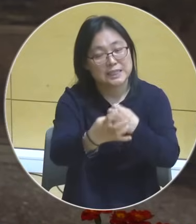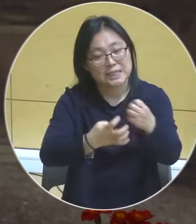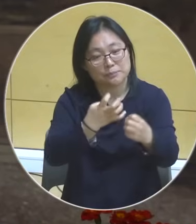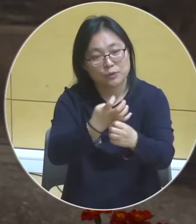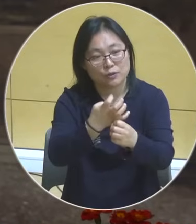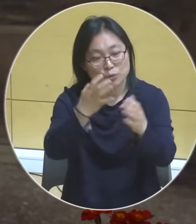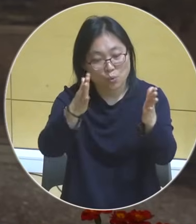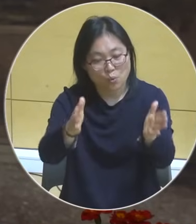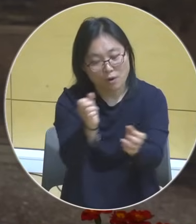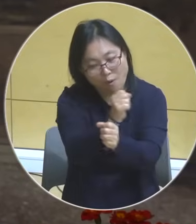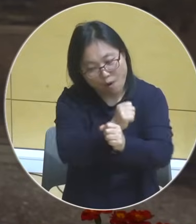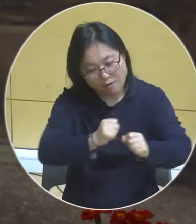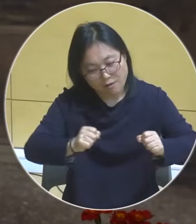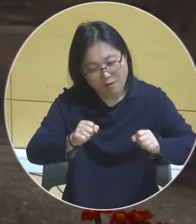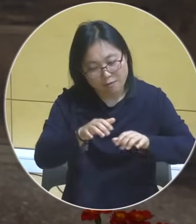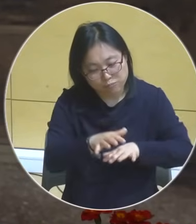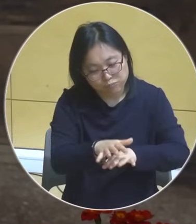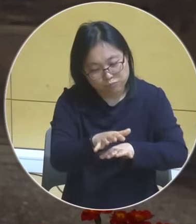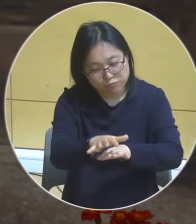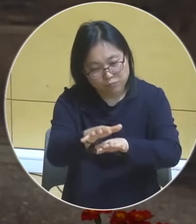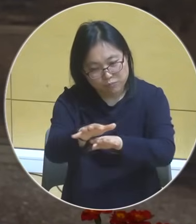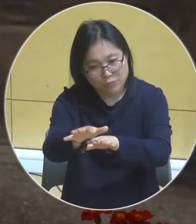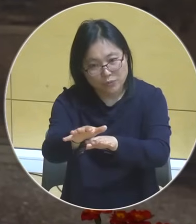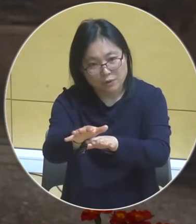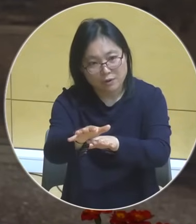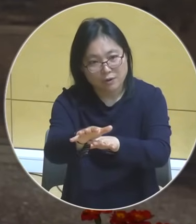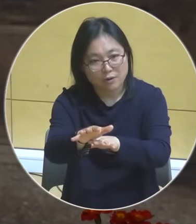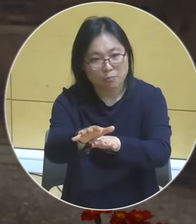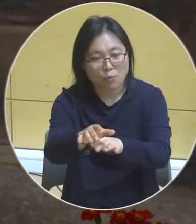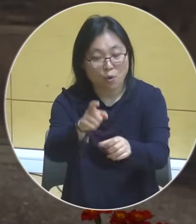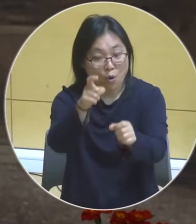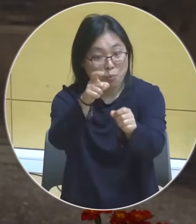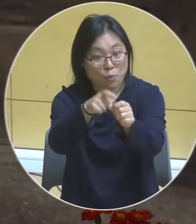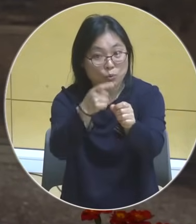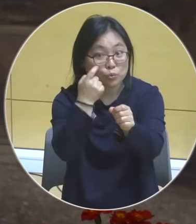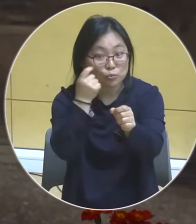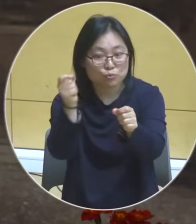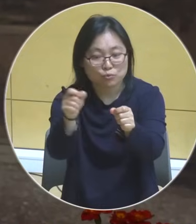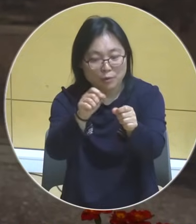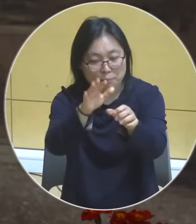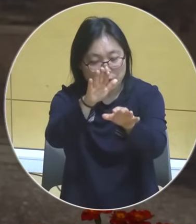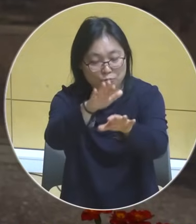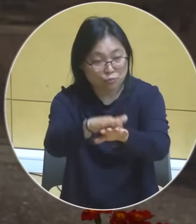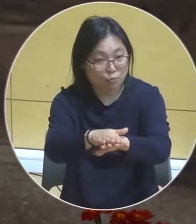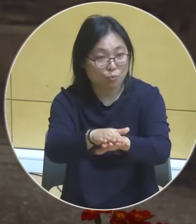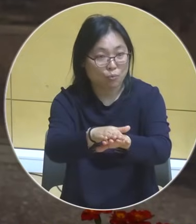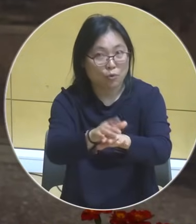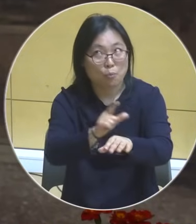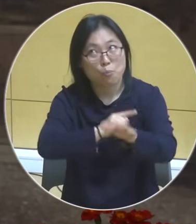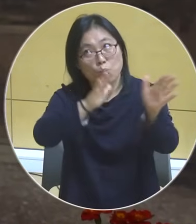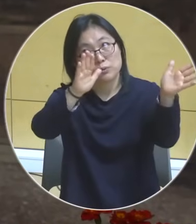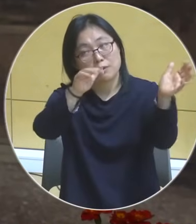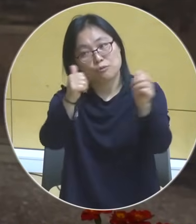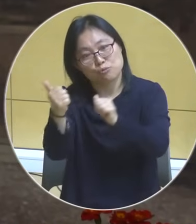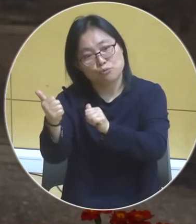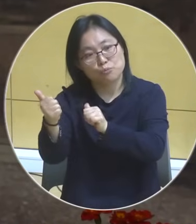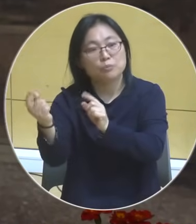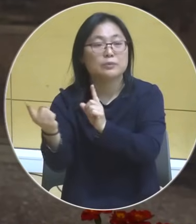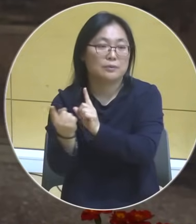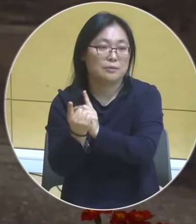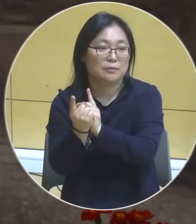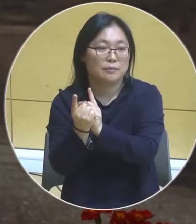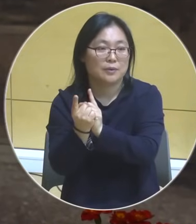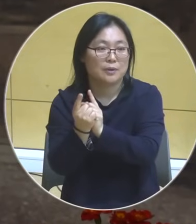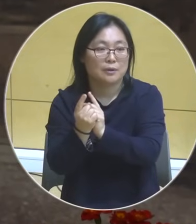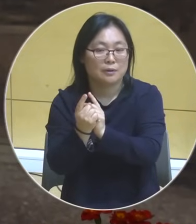40년 광야 생활을 걸어왔는데 막상 목적을 앞에 두고 목적지를 앞에 두고 모세의 죽음은 자기들은